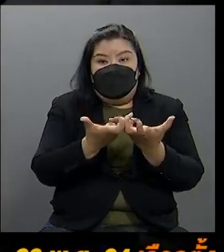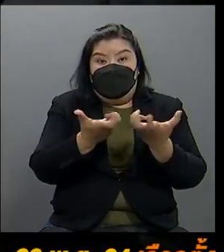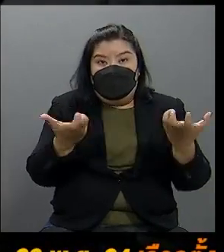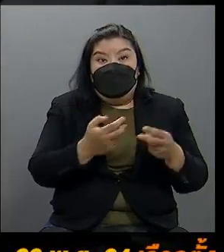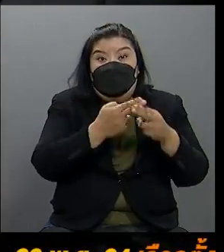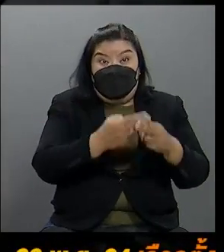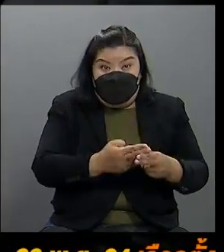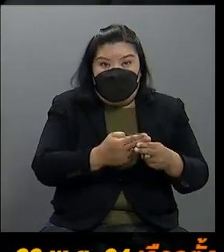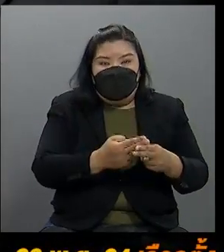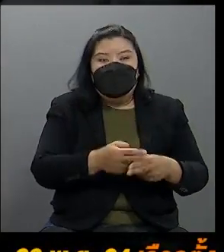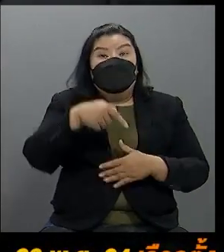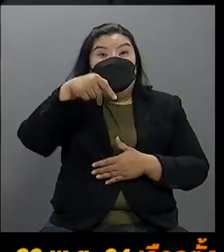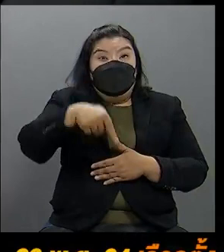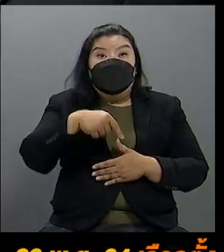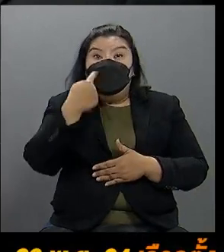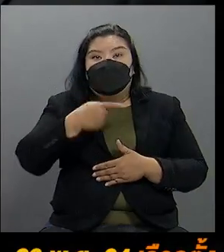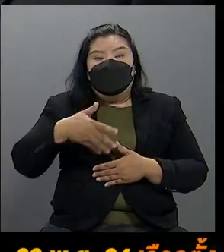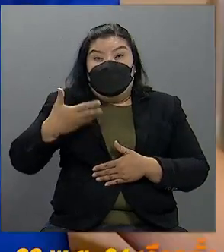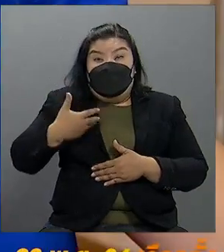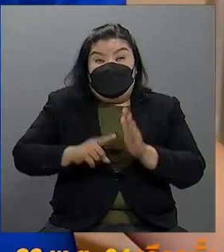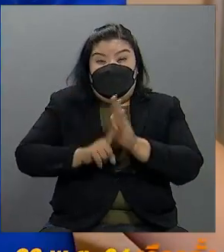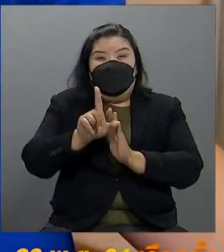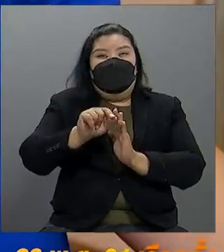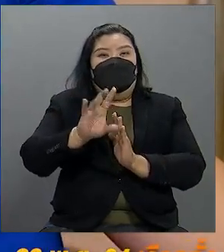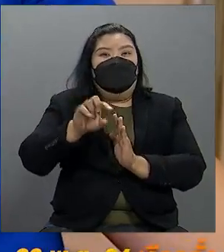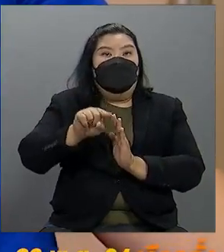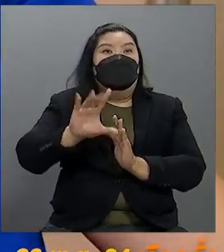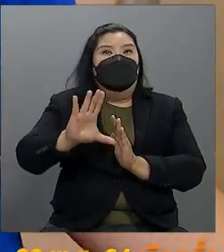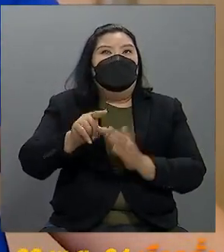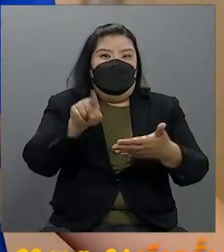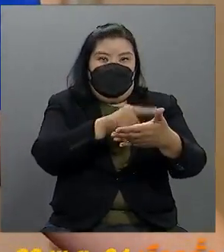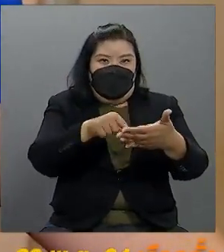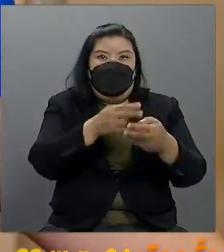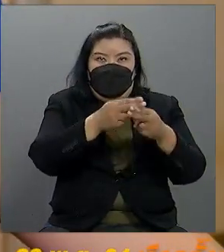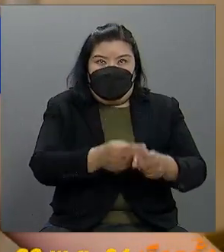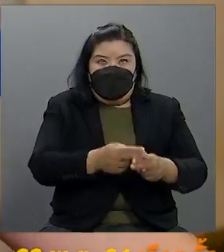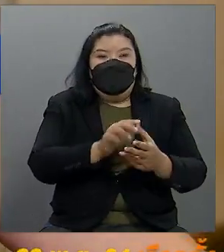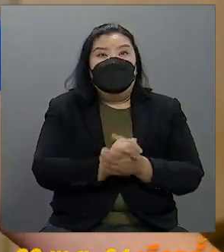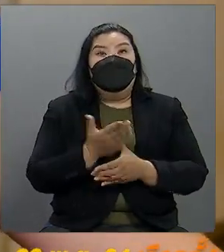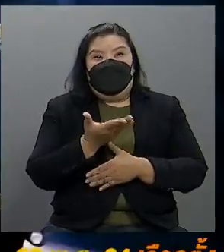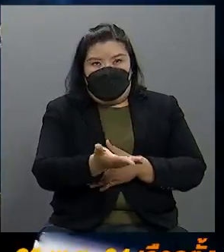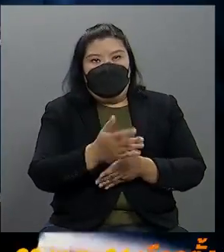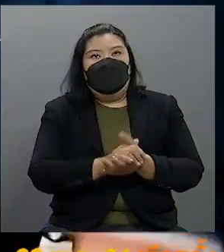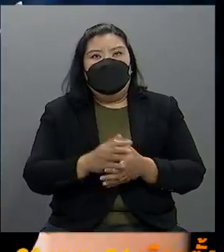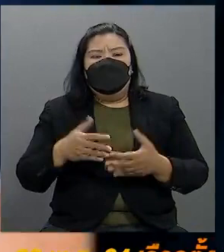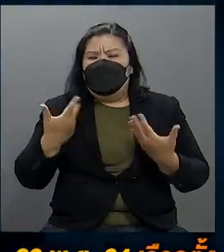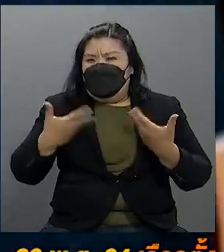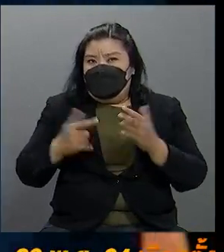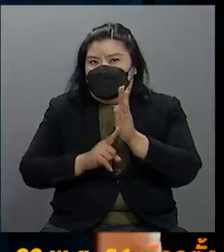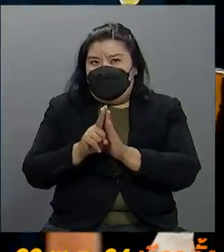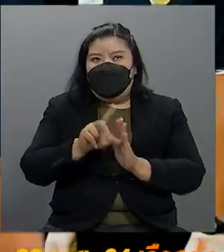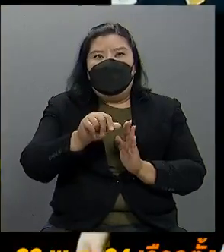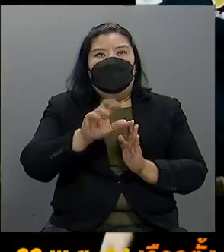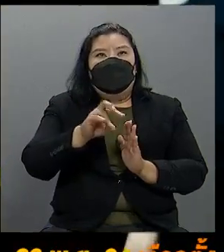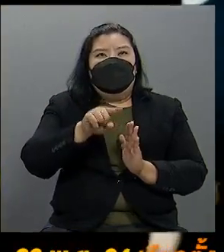ให้สำหรับผู้ที่มีอุณหภูมิสูงเกิน 37.5 ครับคนนี้ผู้มีอุณหภูมิสูงเกิน 37.5 มาขอสำหรับคอยจัดเลือกตั้งนะครับก็